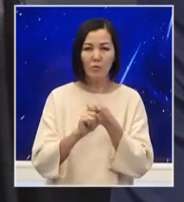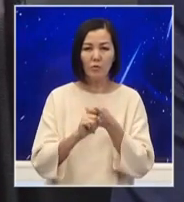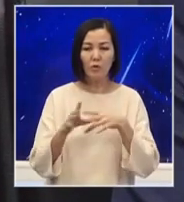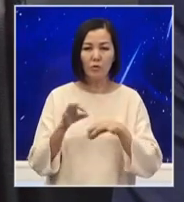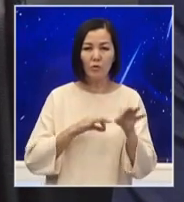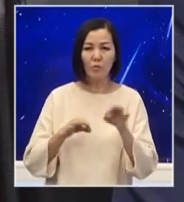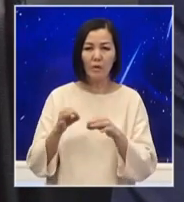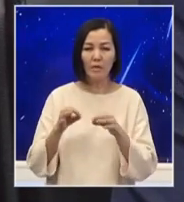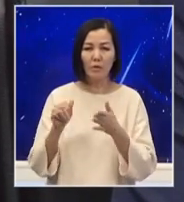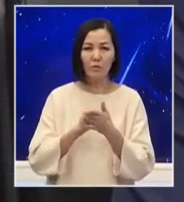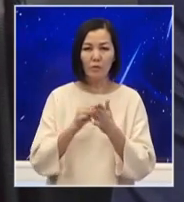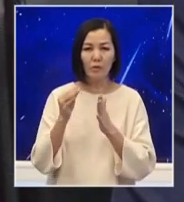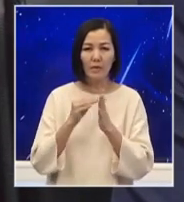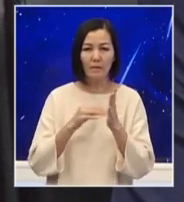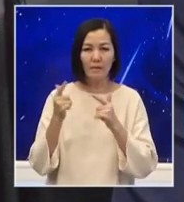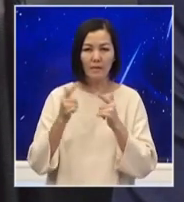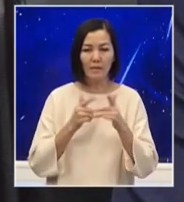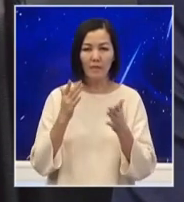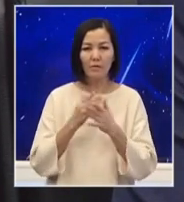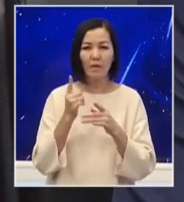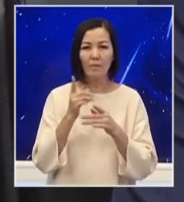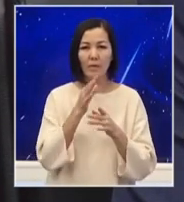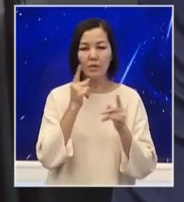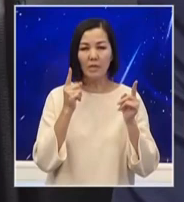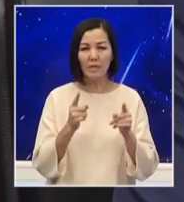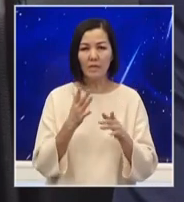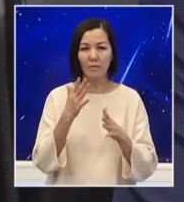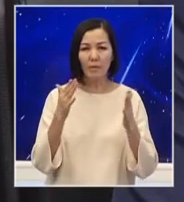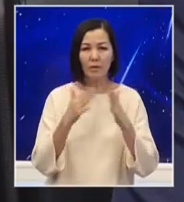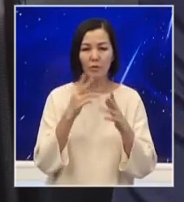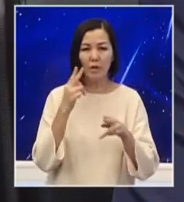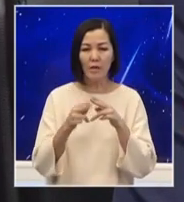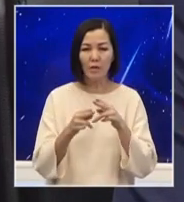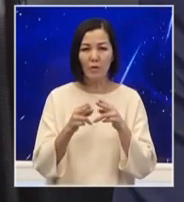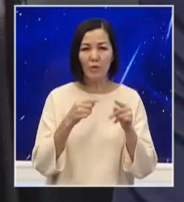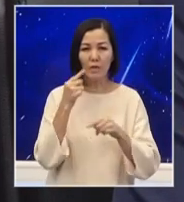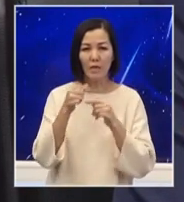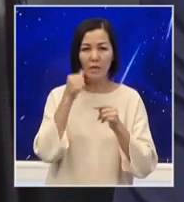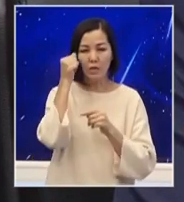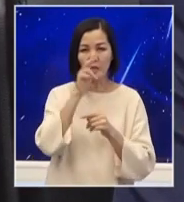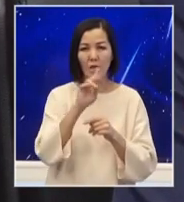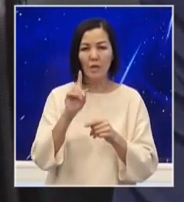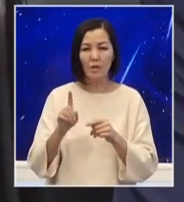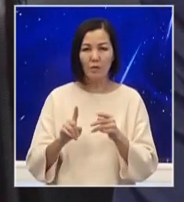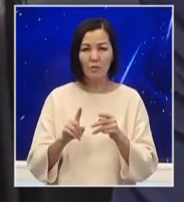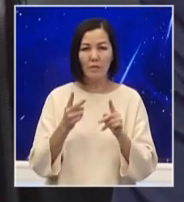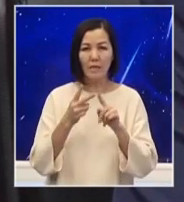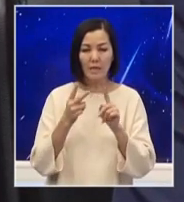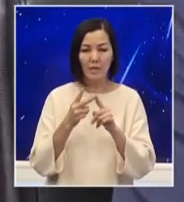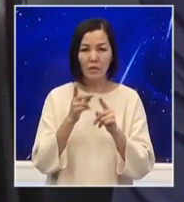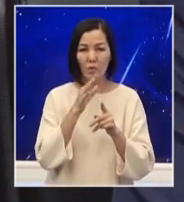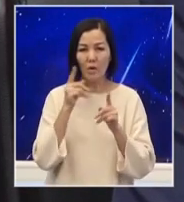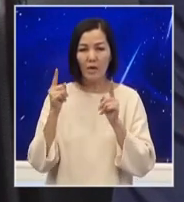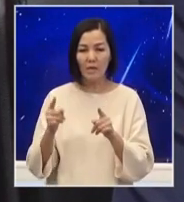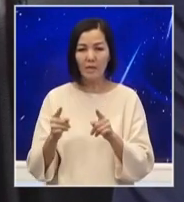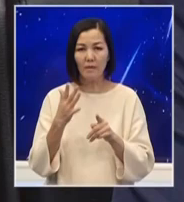жобалық сметалық құжаттама әзірленіп жатыр. Бірінші кезектегі 5 үйді аяқтау мерзімі келер жылдың наурызы. Екінші кезектегі 5